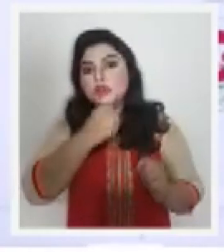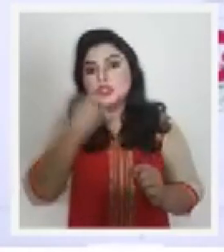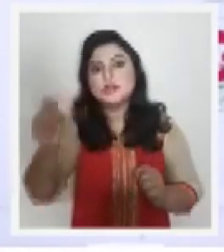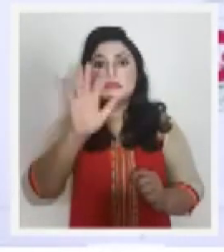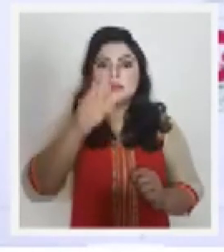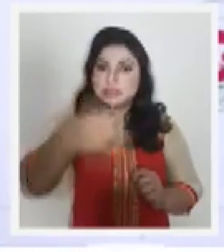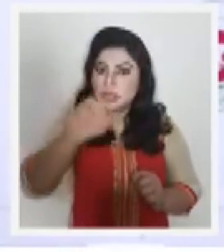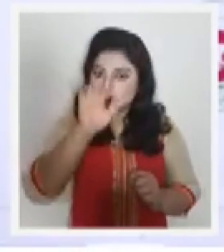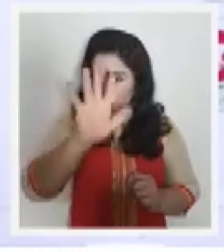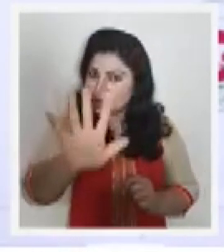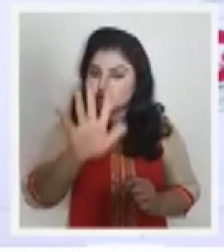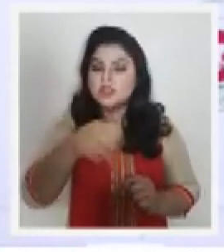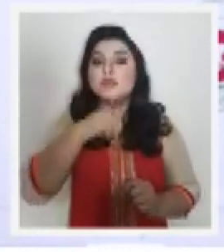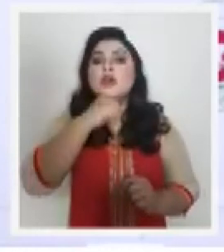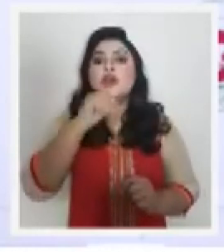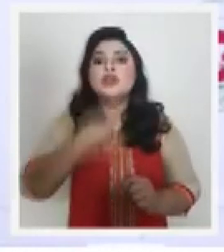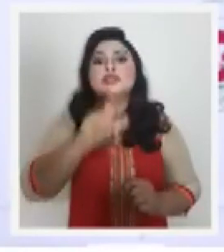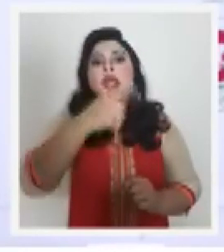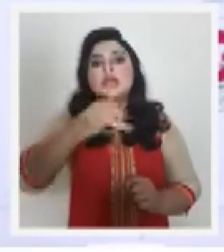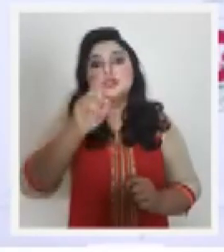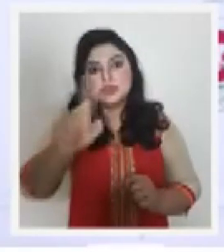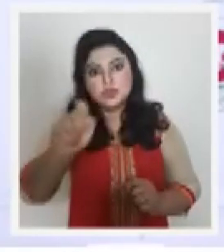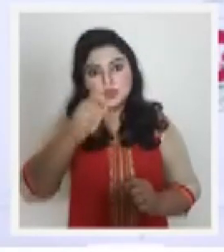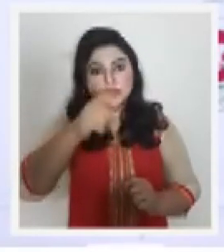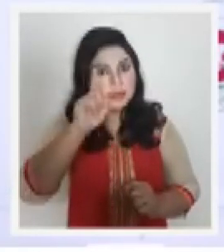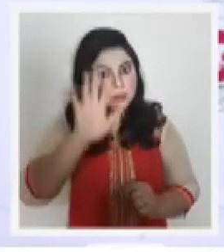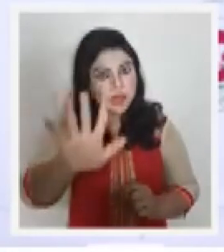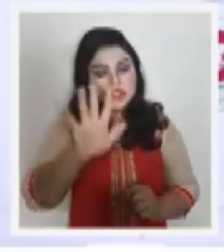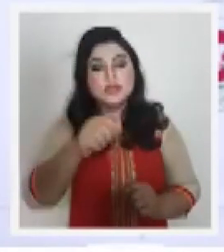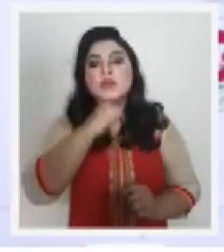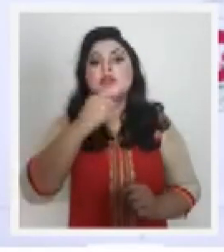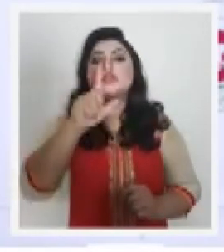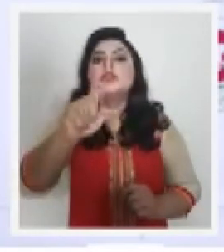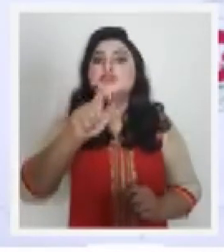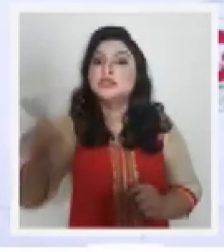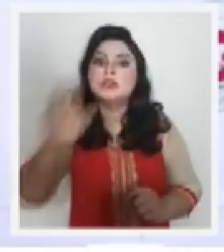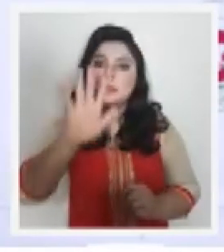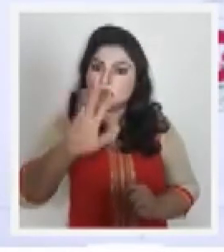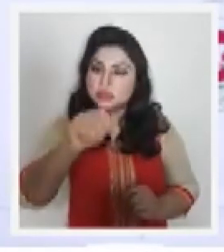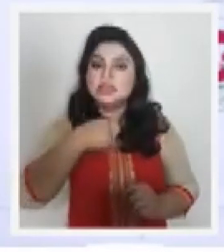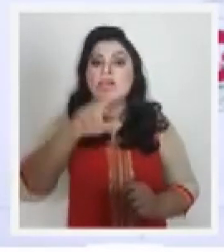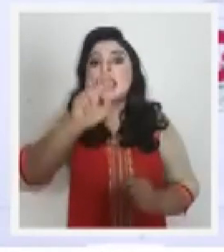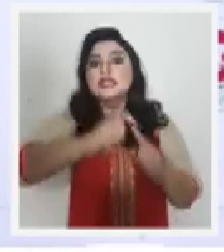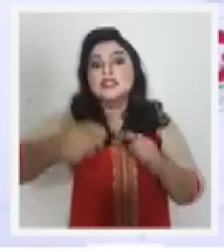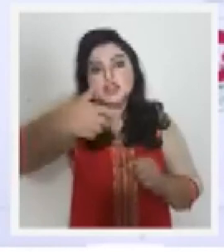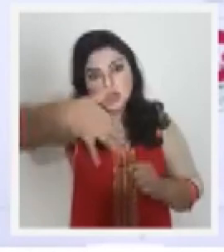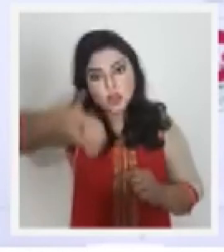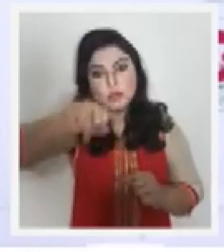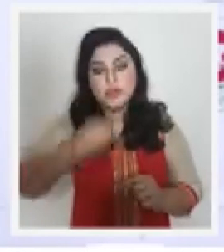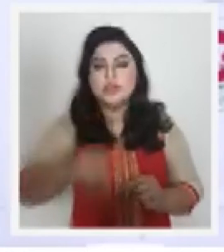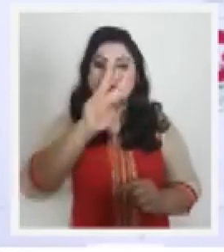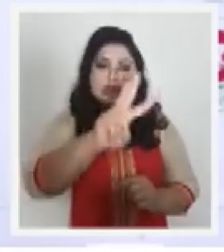31 থেকে 40 বছর 5 জন, 41 থেকে 50 বছর 2 জন, 51 থেকে 60 বছর 5 জন, 61 থেকে 70 বছরের